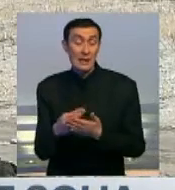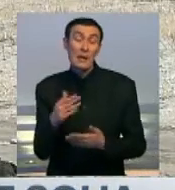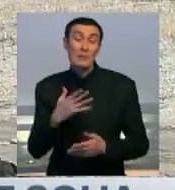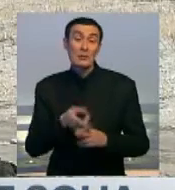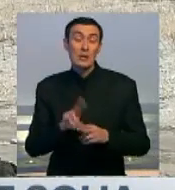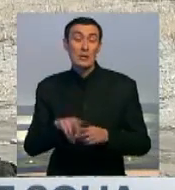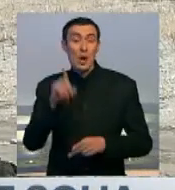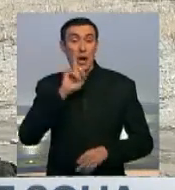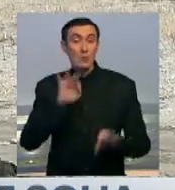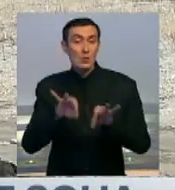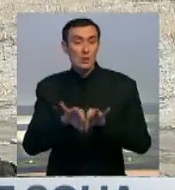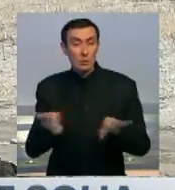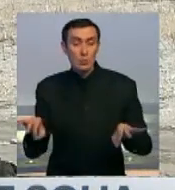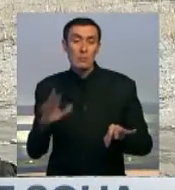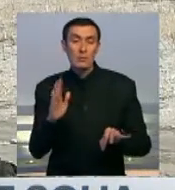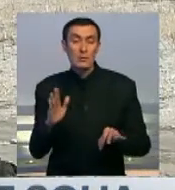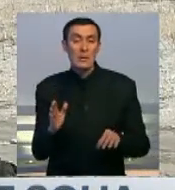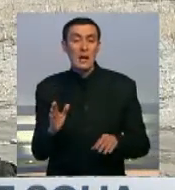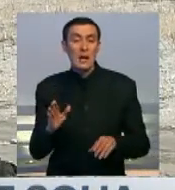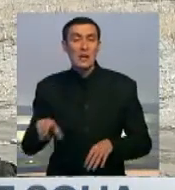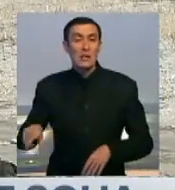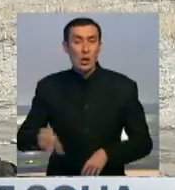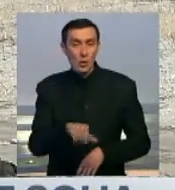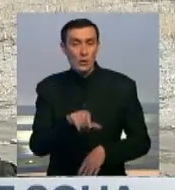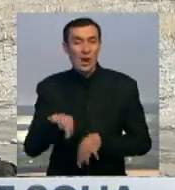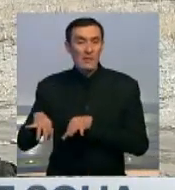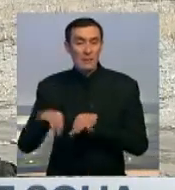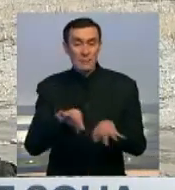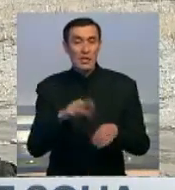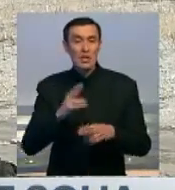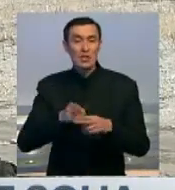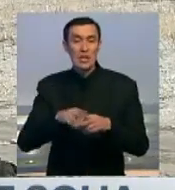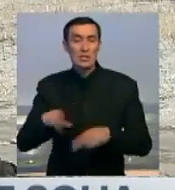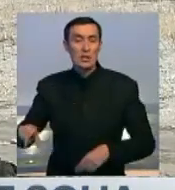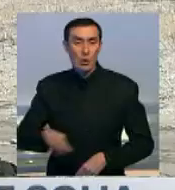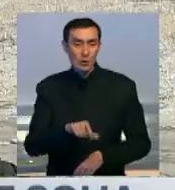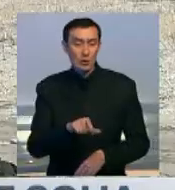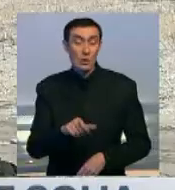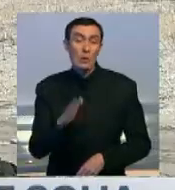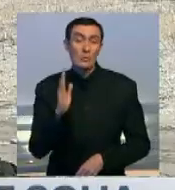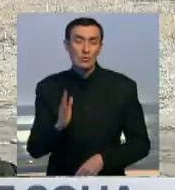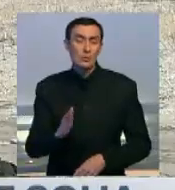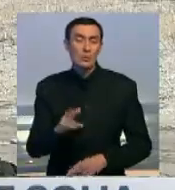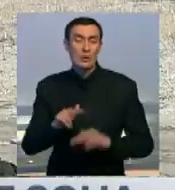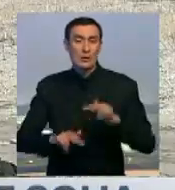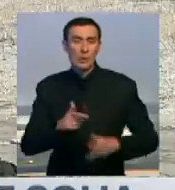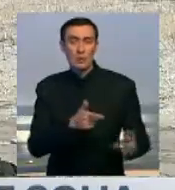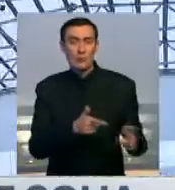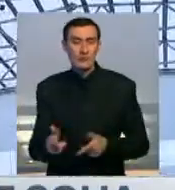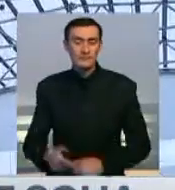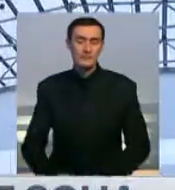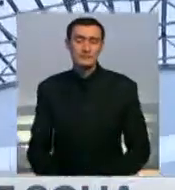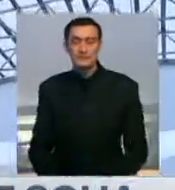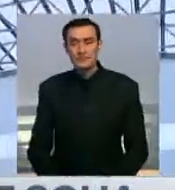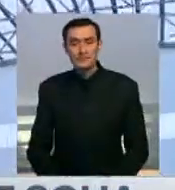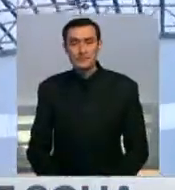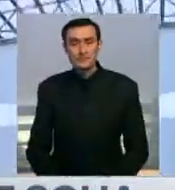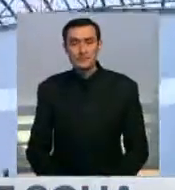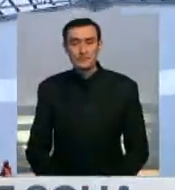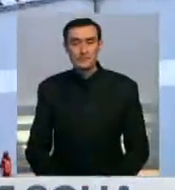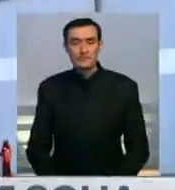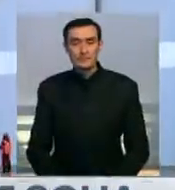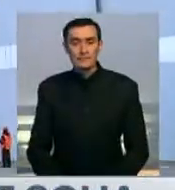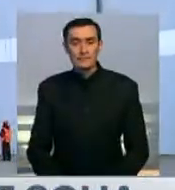Помимо коммуникаций, здесь появятся автомобильные дороги и железнодорожные пути. Наталья Строкова, Сергей Трахтенберг, Кустанайская область,